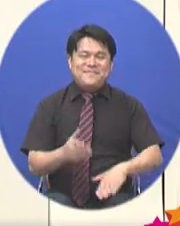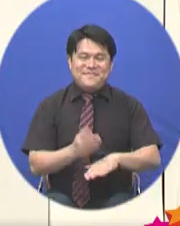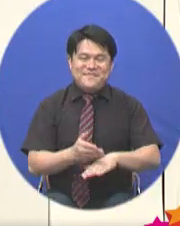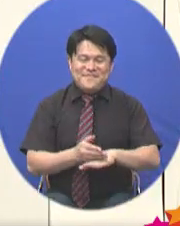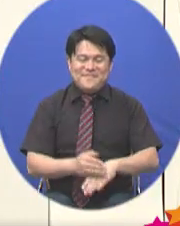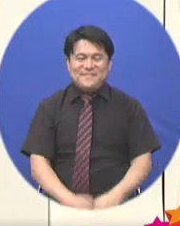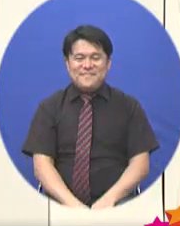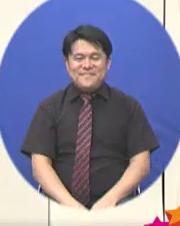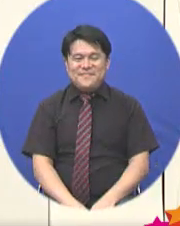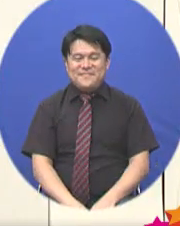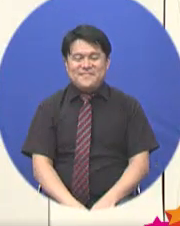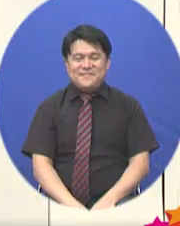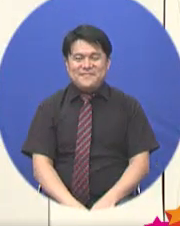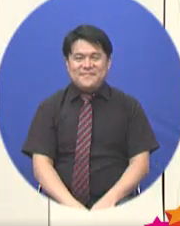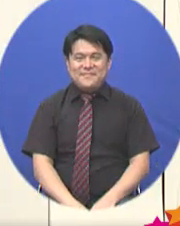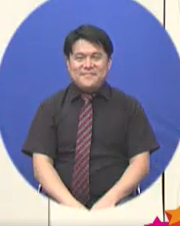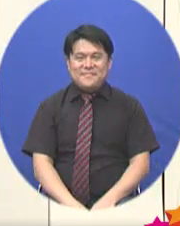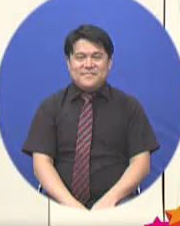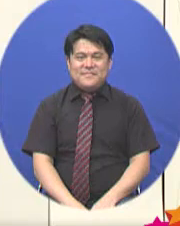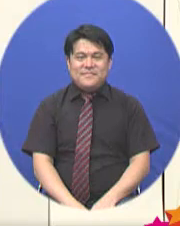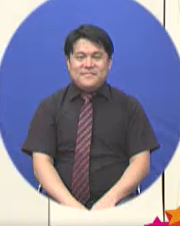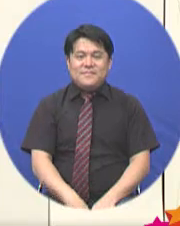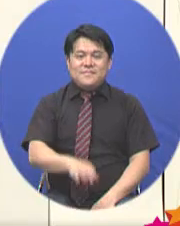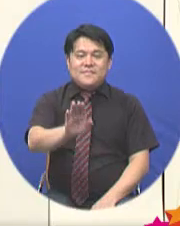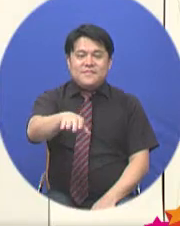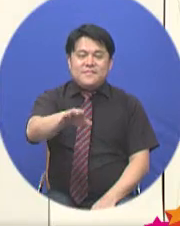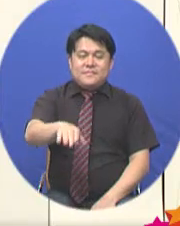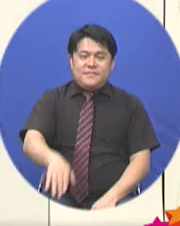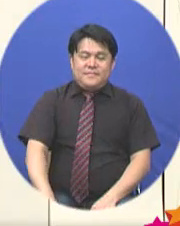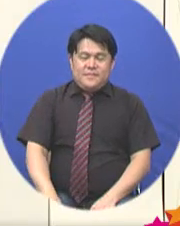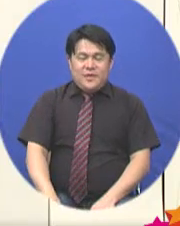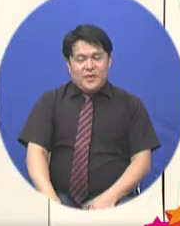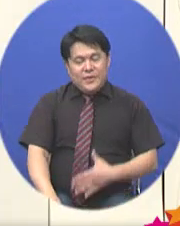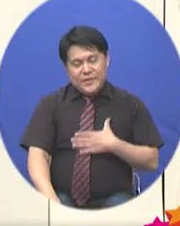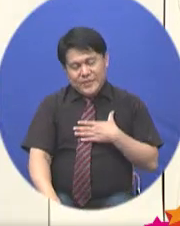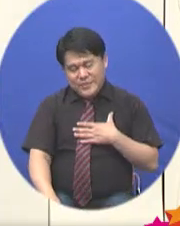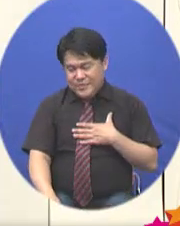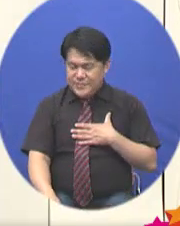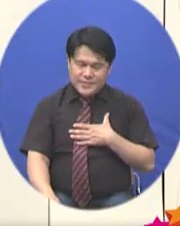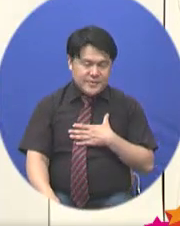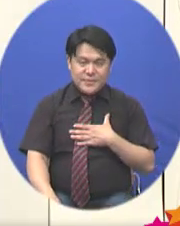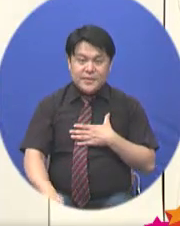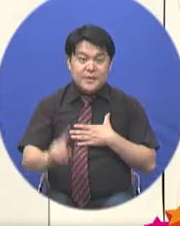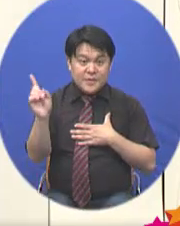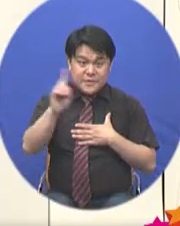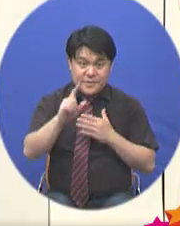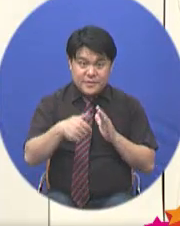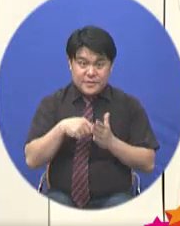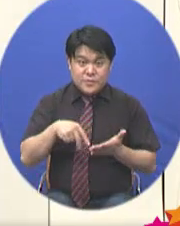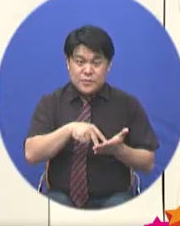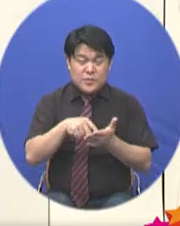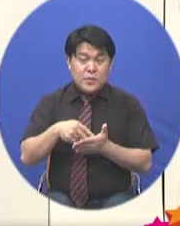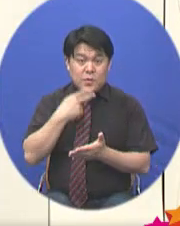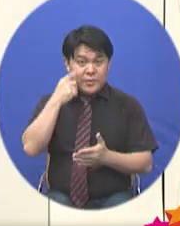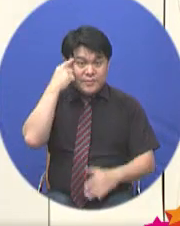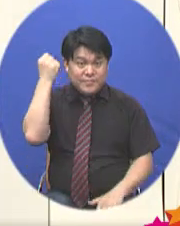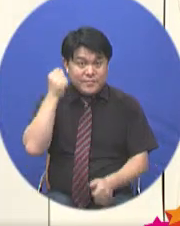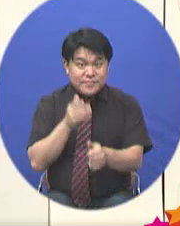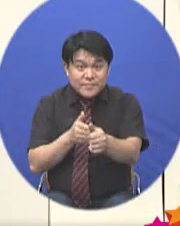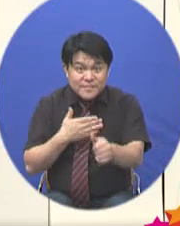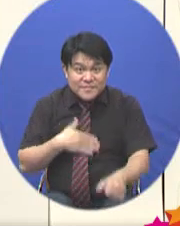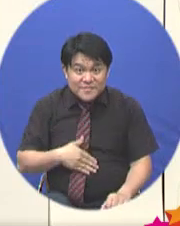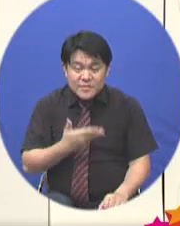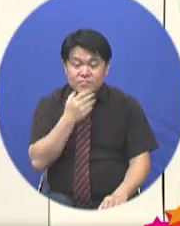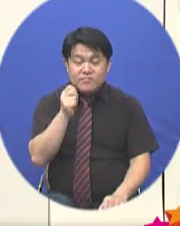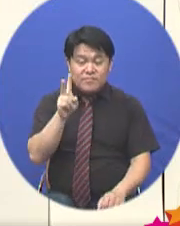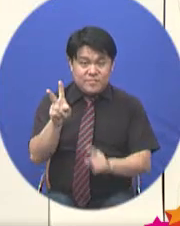감사합니다. 고맙습니다. 네. 네. 김민수님. 가슴 찡한 사연이다. 언제든지요. 외롭다고 생각하시지 마시고